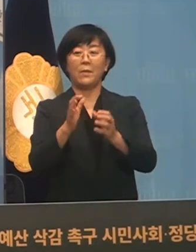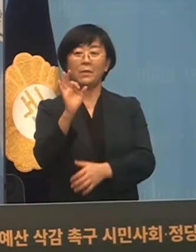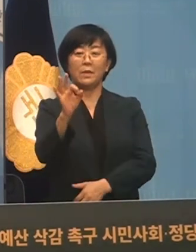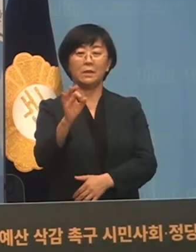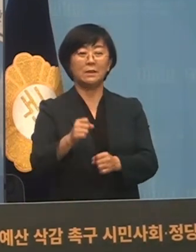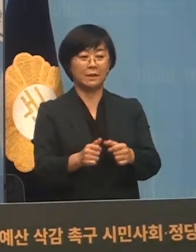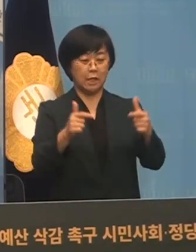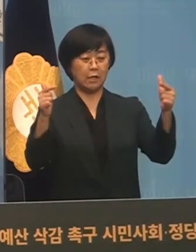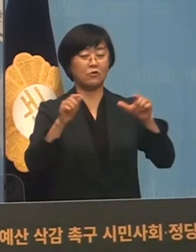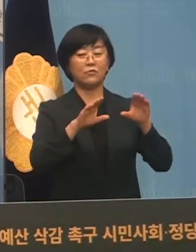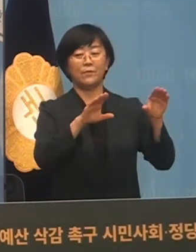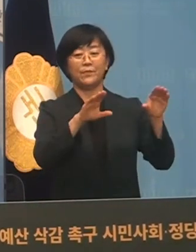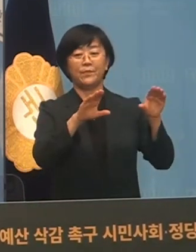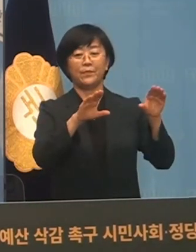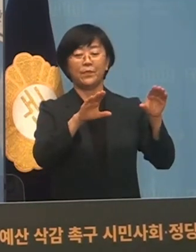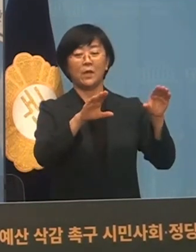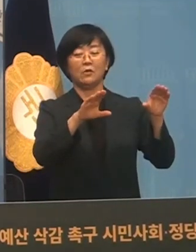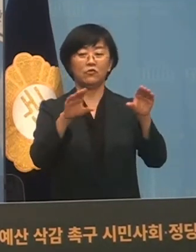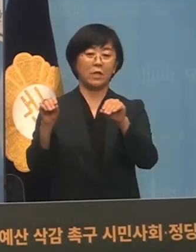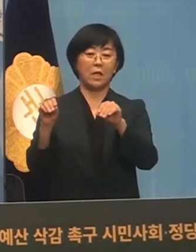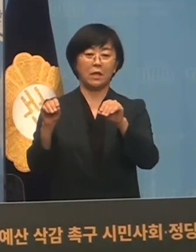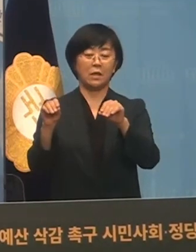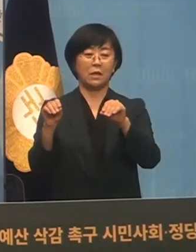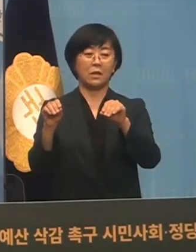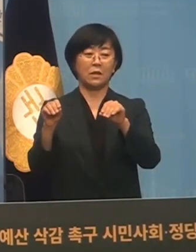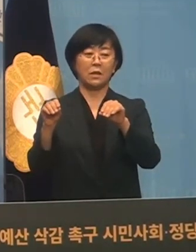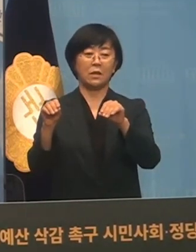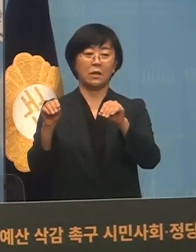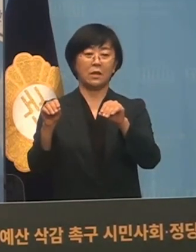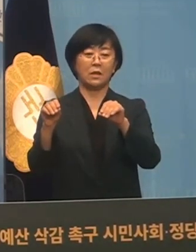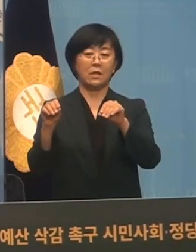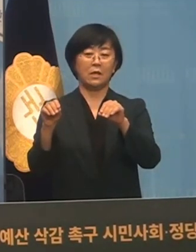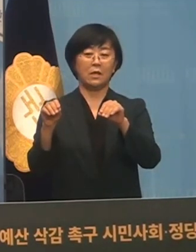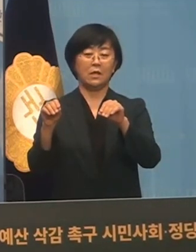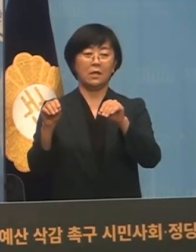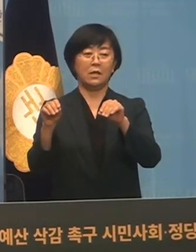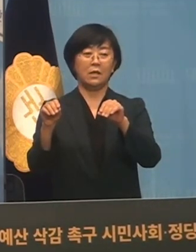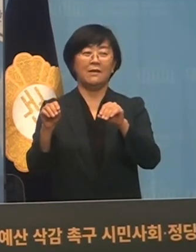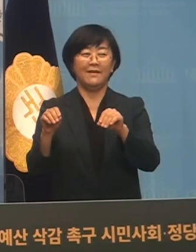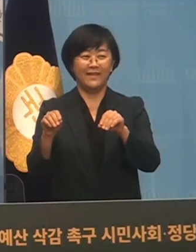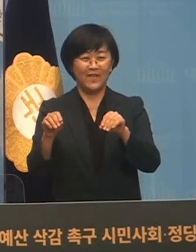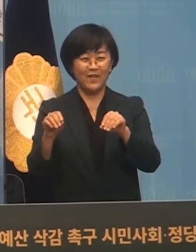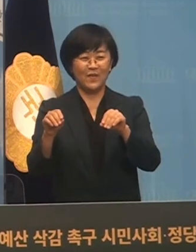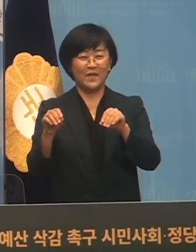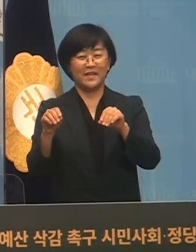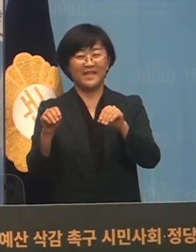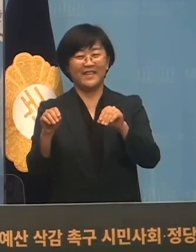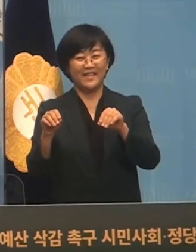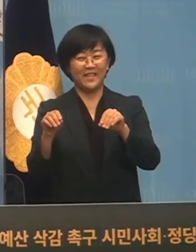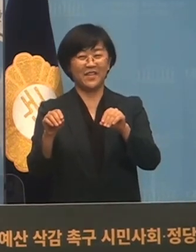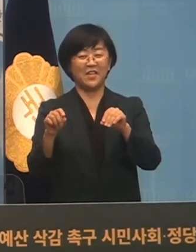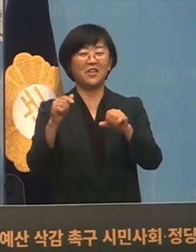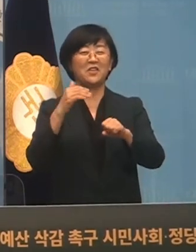국방비 증액 중단 그만해 라고 외치면 이러다가는 다 죽어를 외쳐주시면 됩니다.